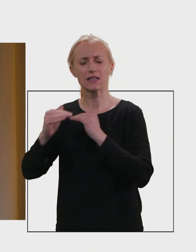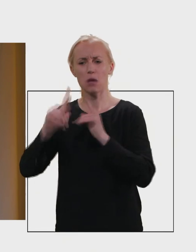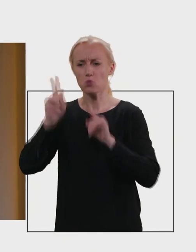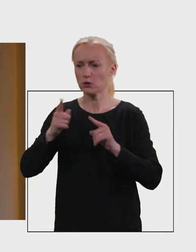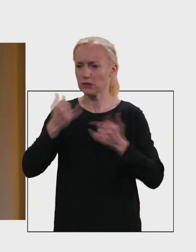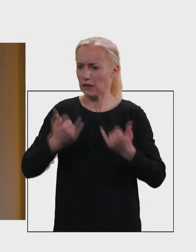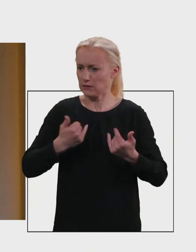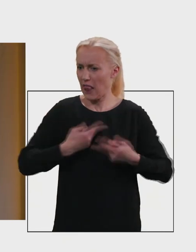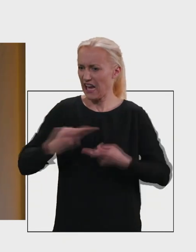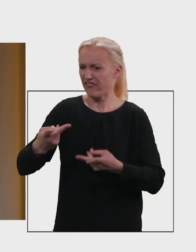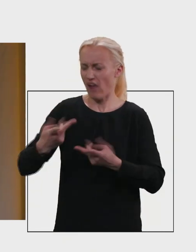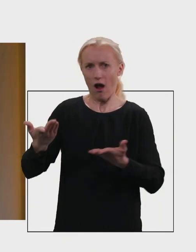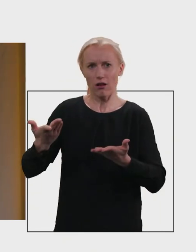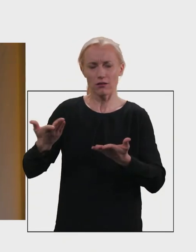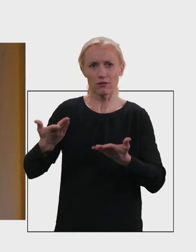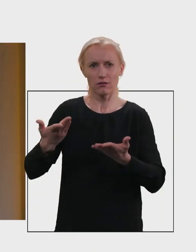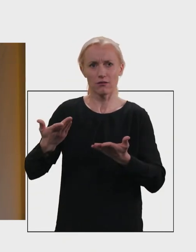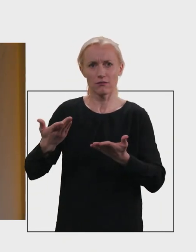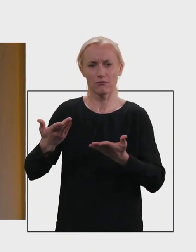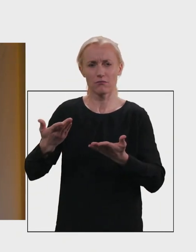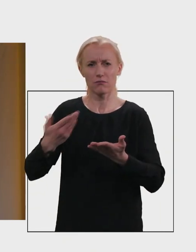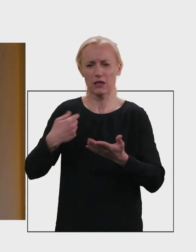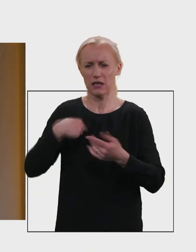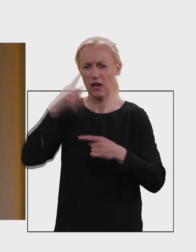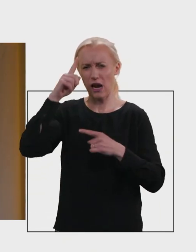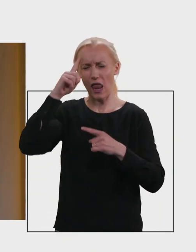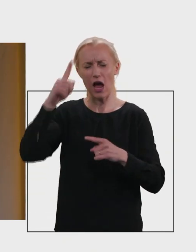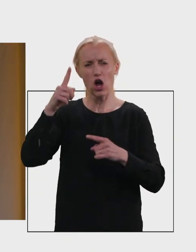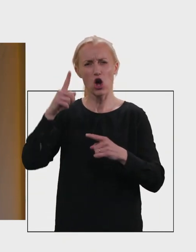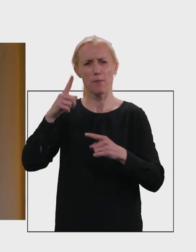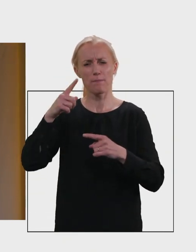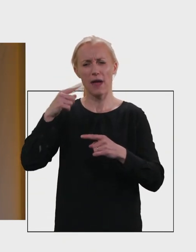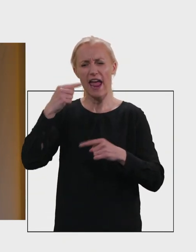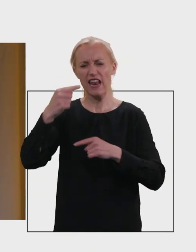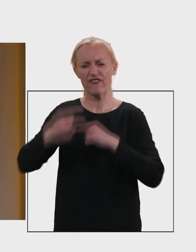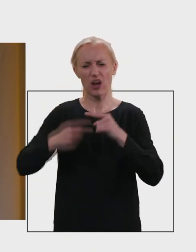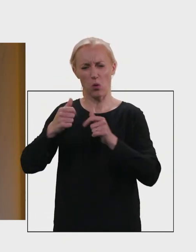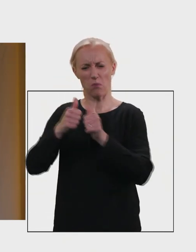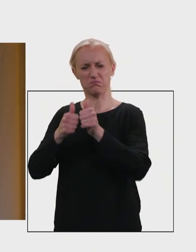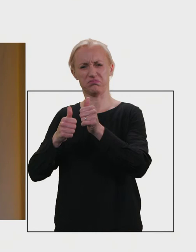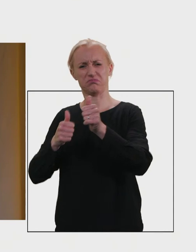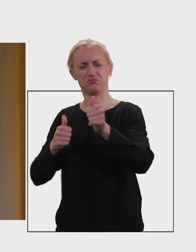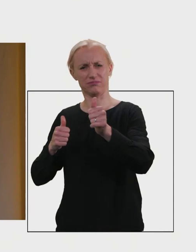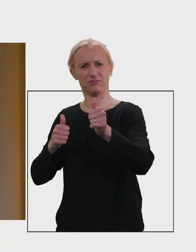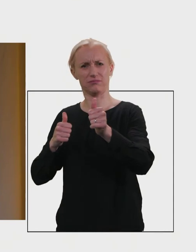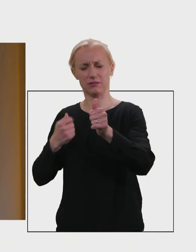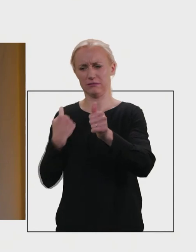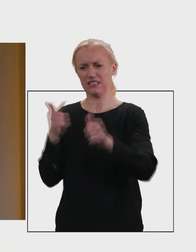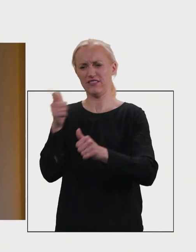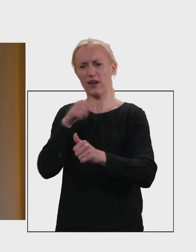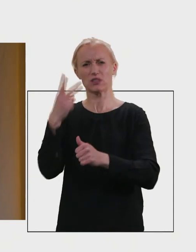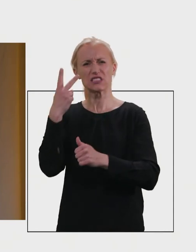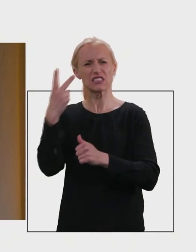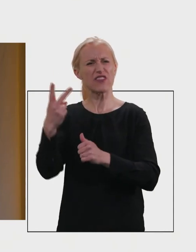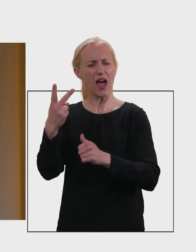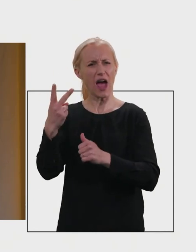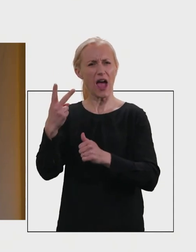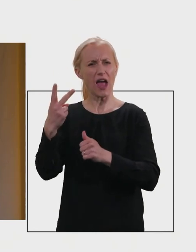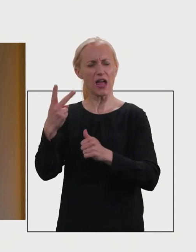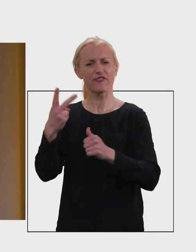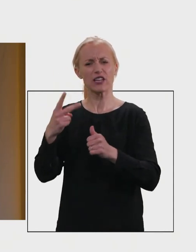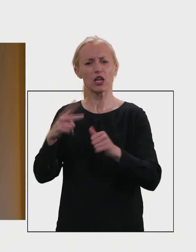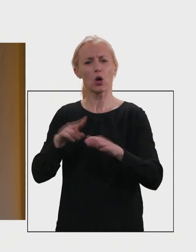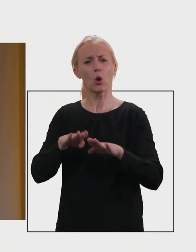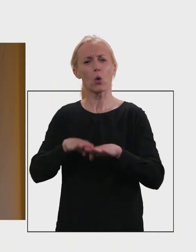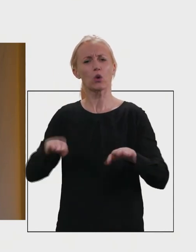müssen jetzt. So, wir haben, ich glaube, wir sind in der Entwicklung so ein bisschen hinterher auch. 2002 gab es irgendwie so die